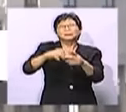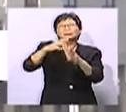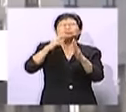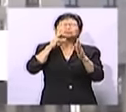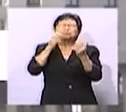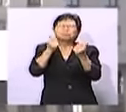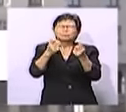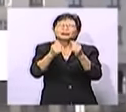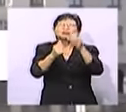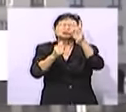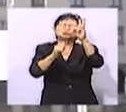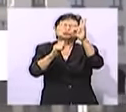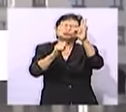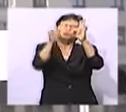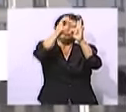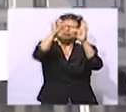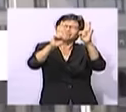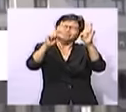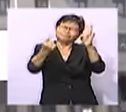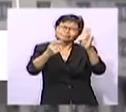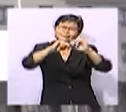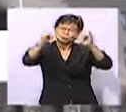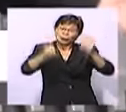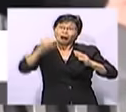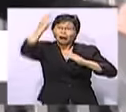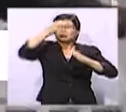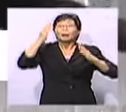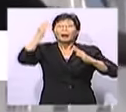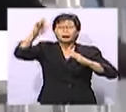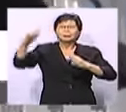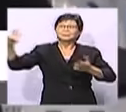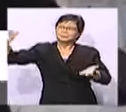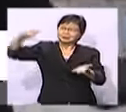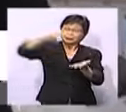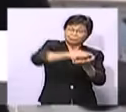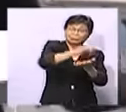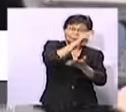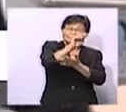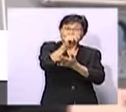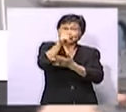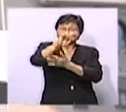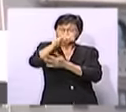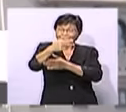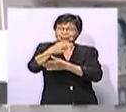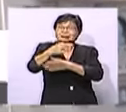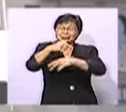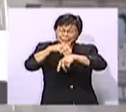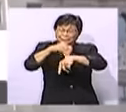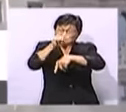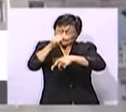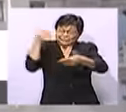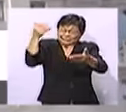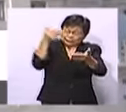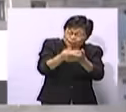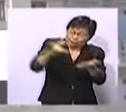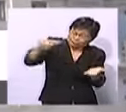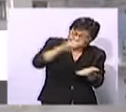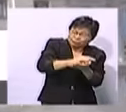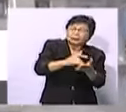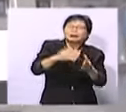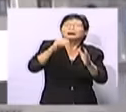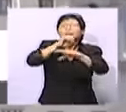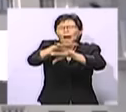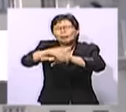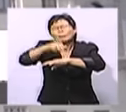kelembapan hanya 7% sahaja. Jemaah Haji Malaysia yang bakal tiba di Madinah dalam masa terdekat ini dinasihat untuk minum air